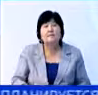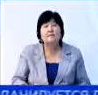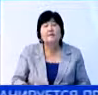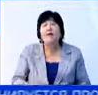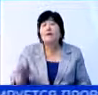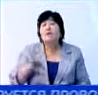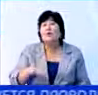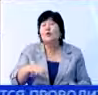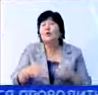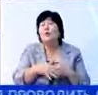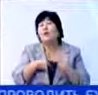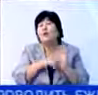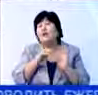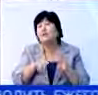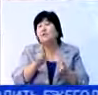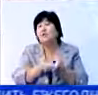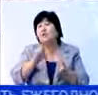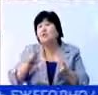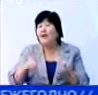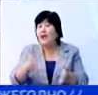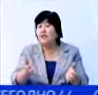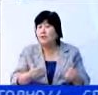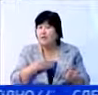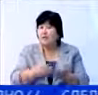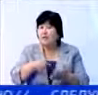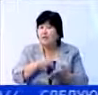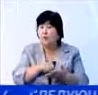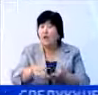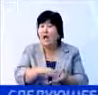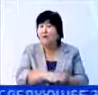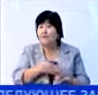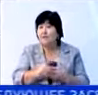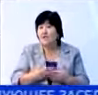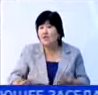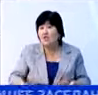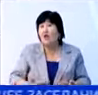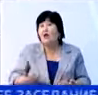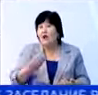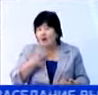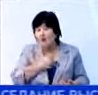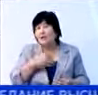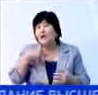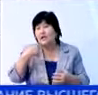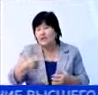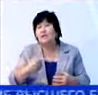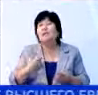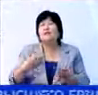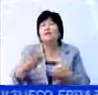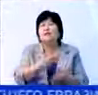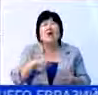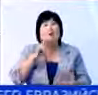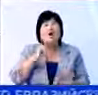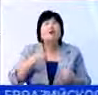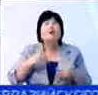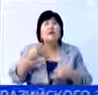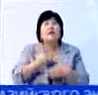Всего в районе около 8 тысяч пенсионеров. Они принимают активное участие в общественной жизни, охотно делятся опытом с молодыми. На торжественном